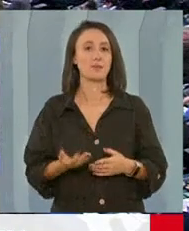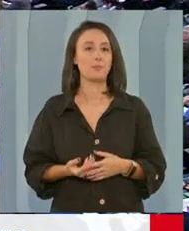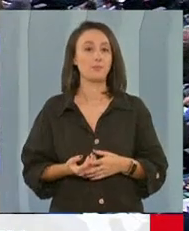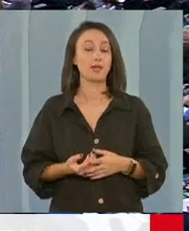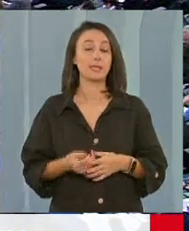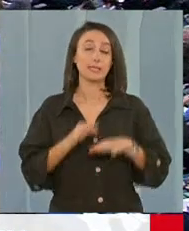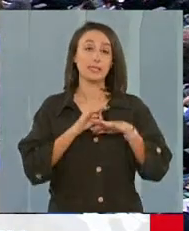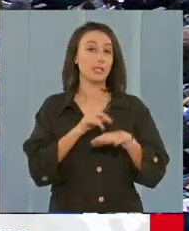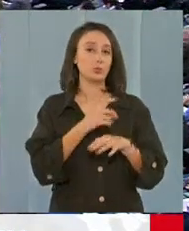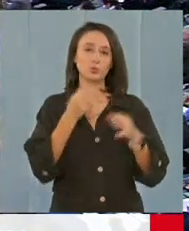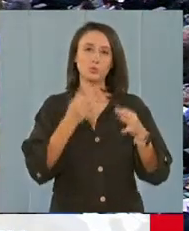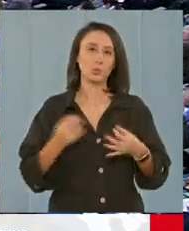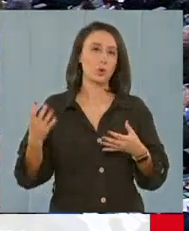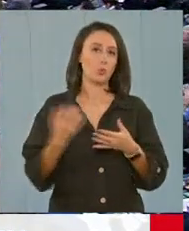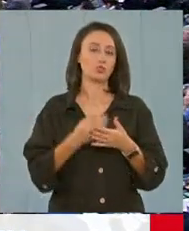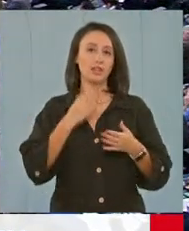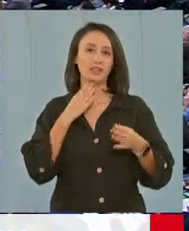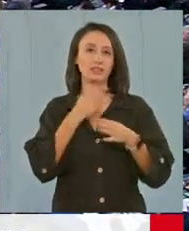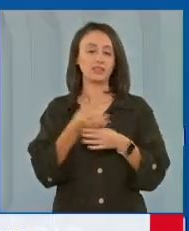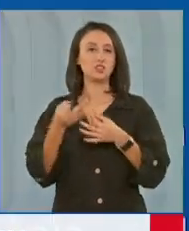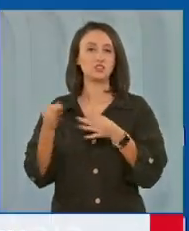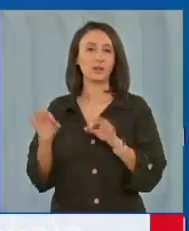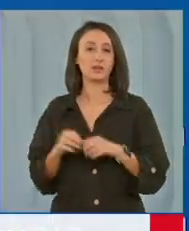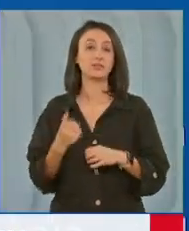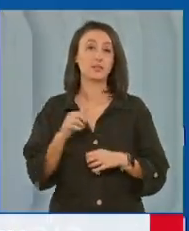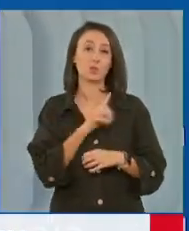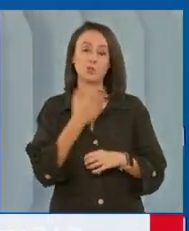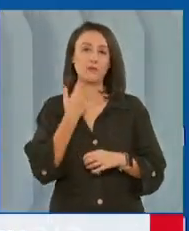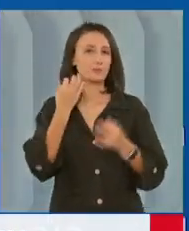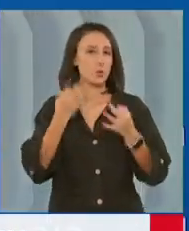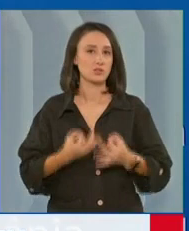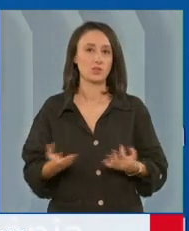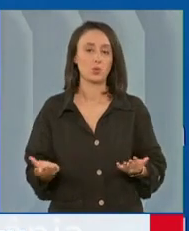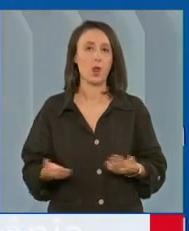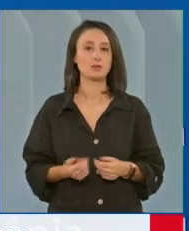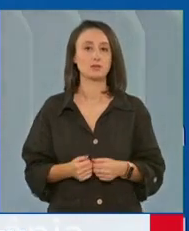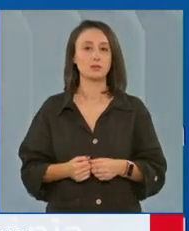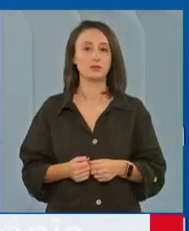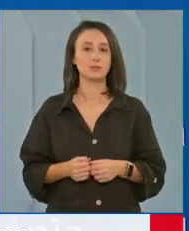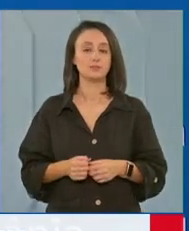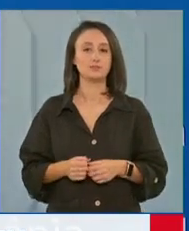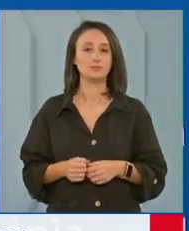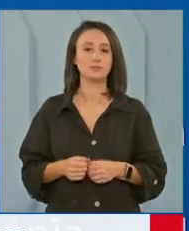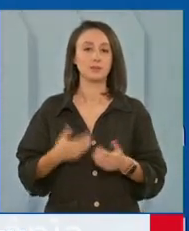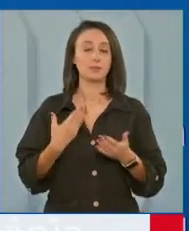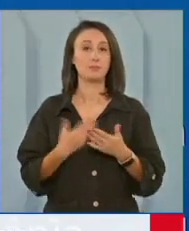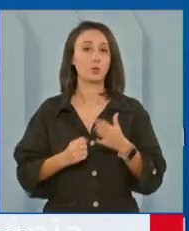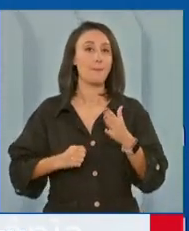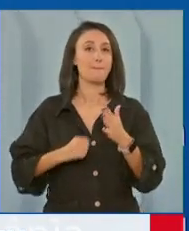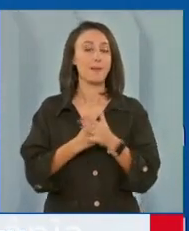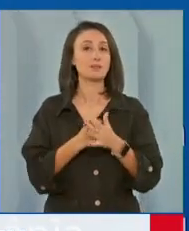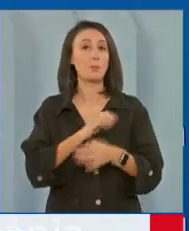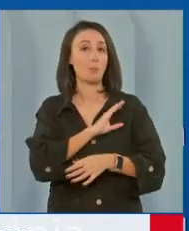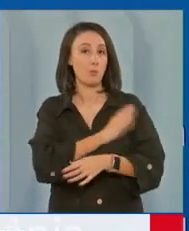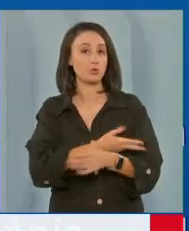Cotroceni nu garantează însă reușita aderării României la Schengen. Însă nu avem o garanție. Ca să maximizăm